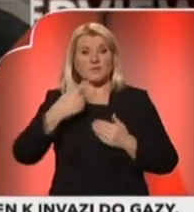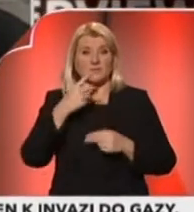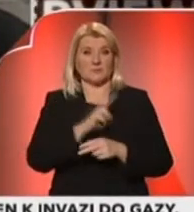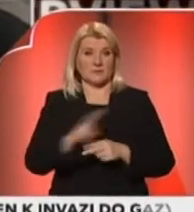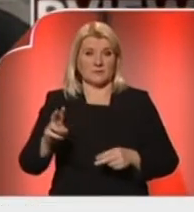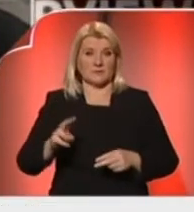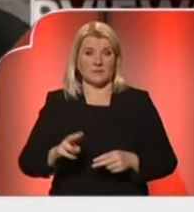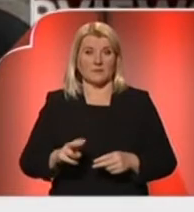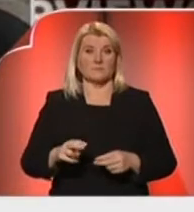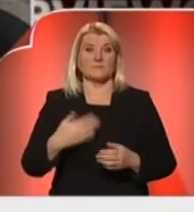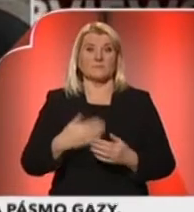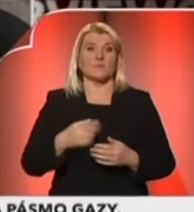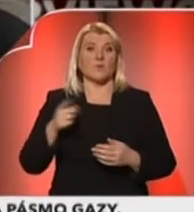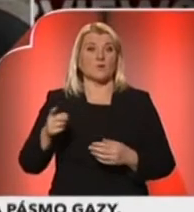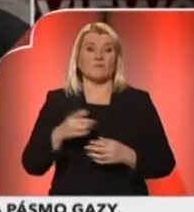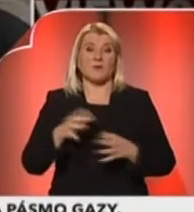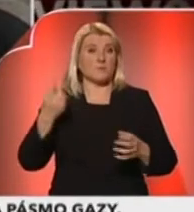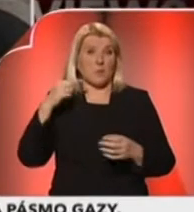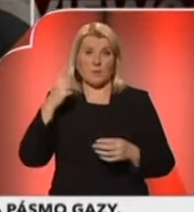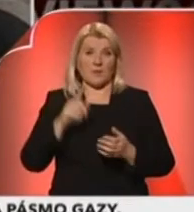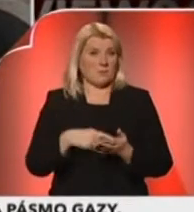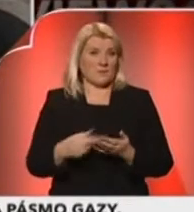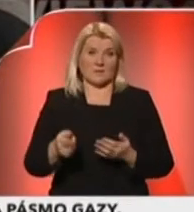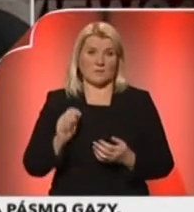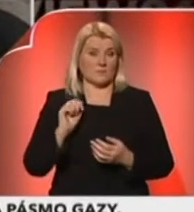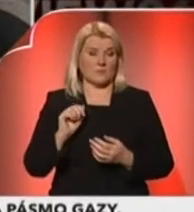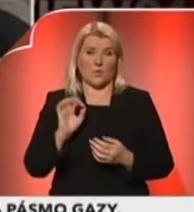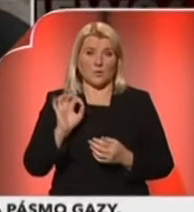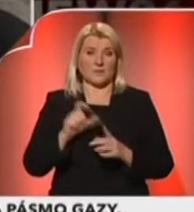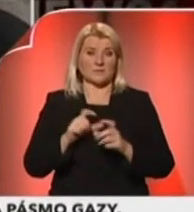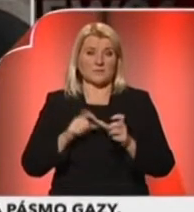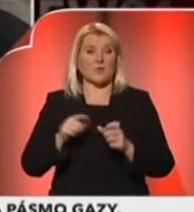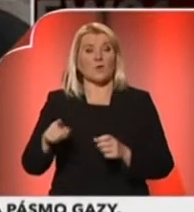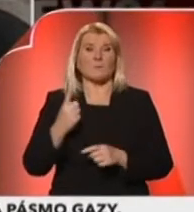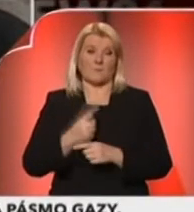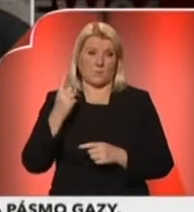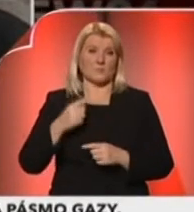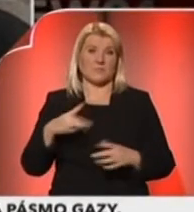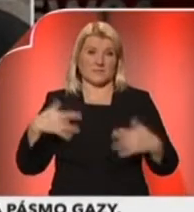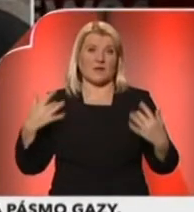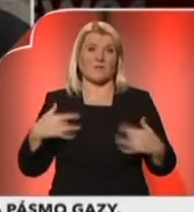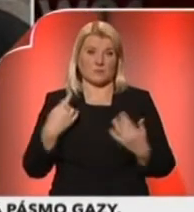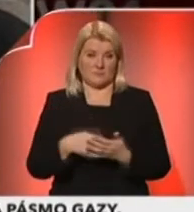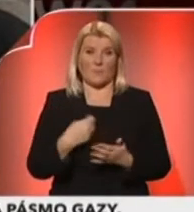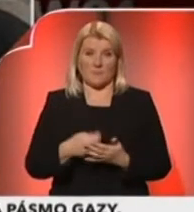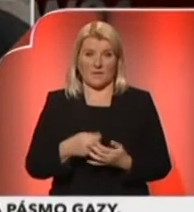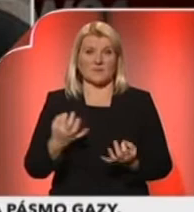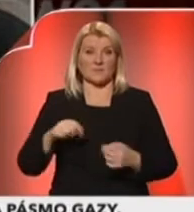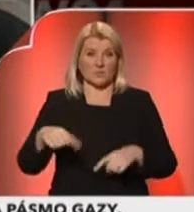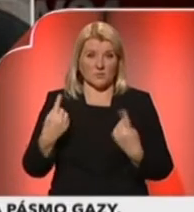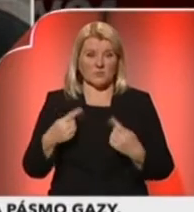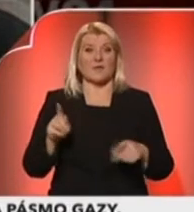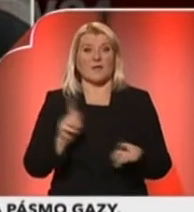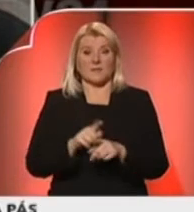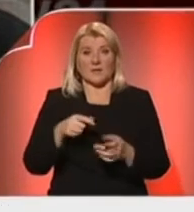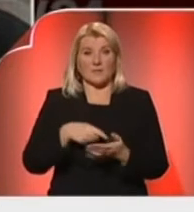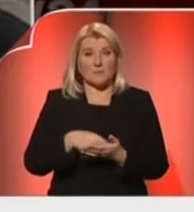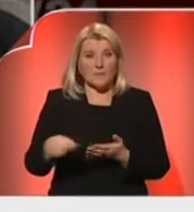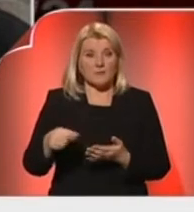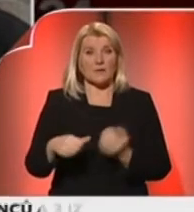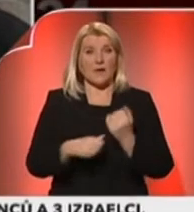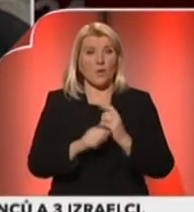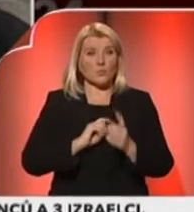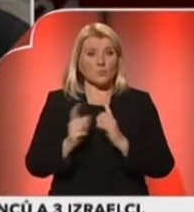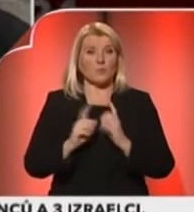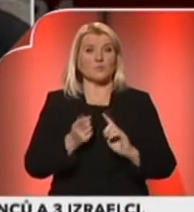oni velké problémy neměli, oni měli problémy pouze ve zdravotnických poplacích a v proplácením